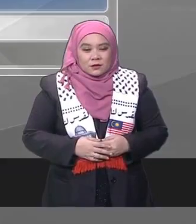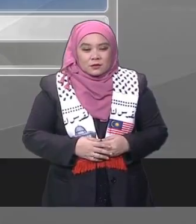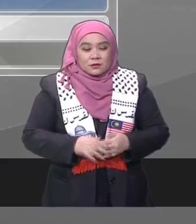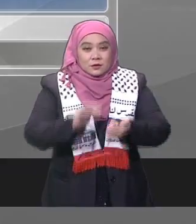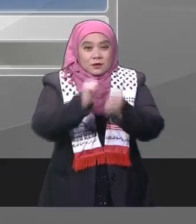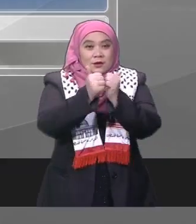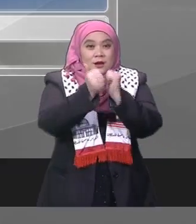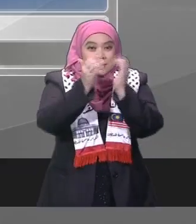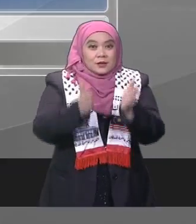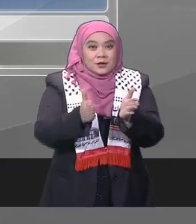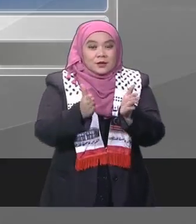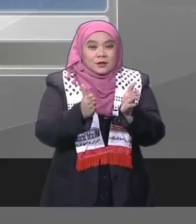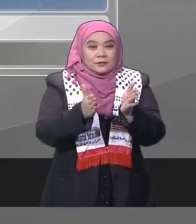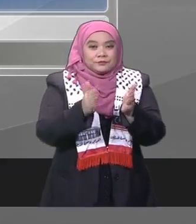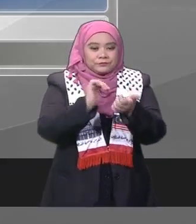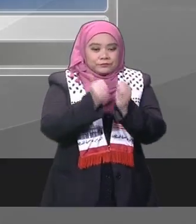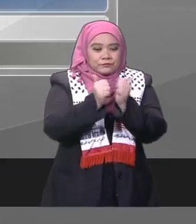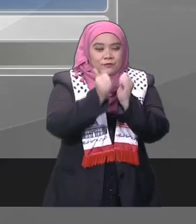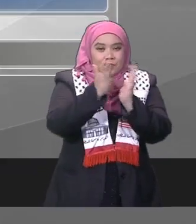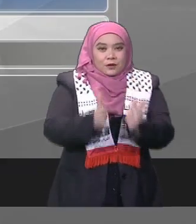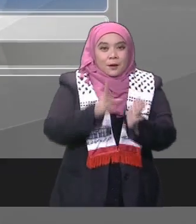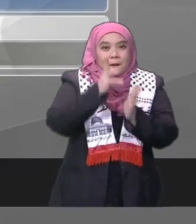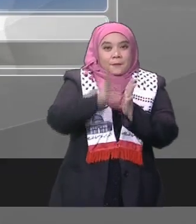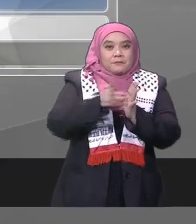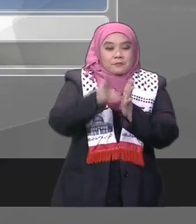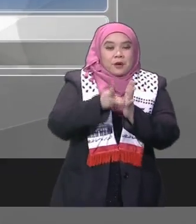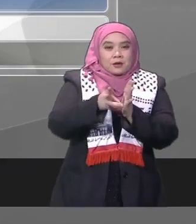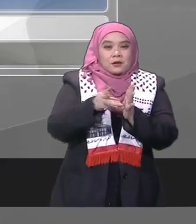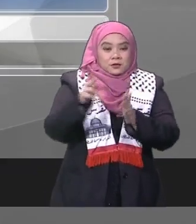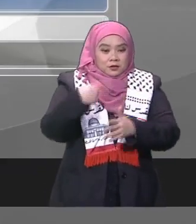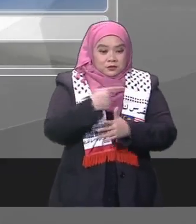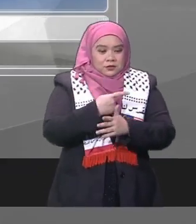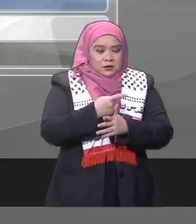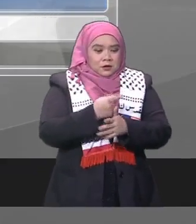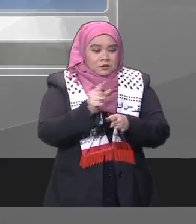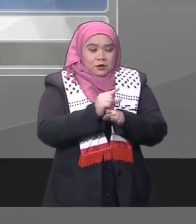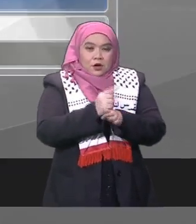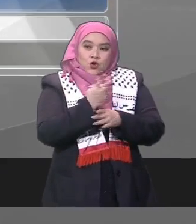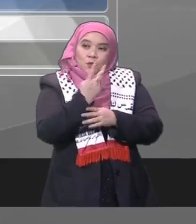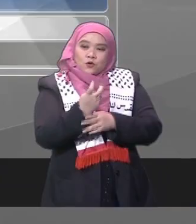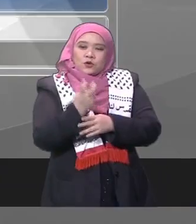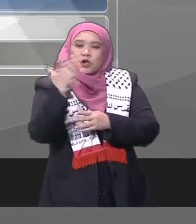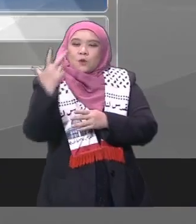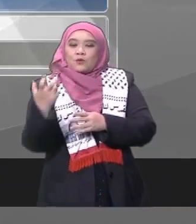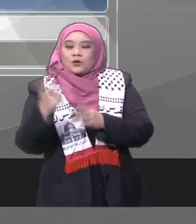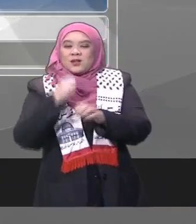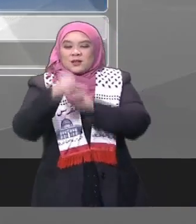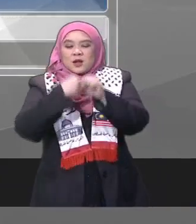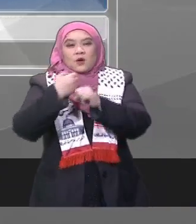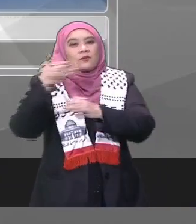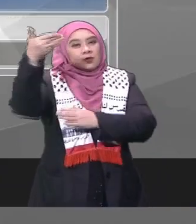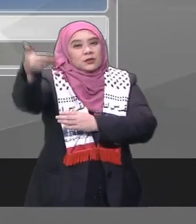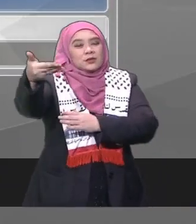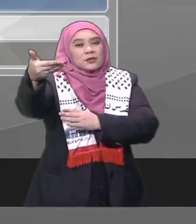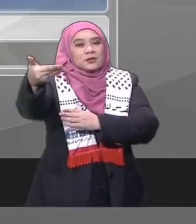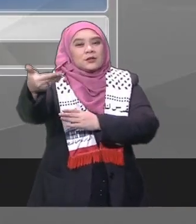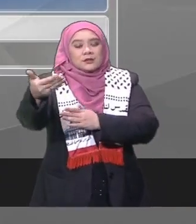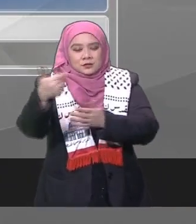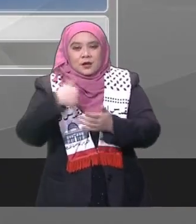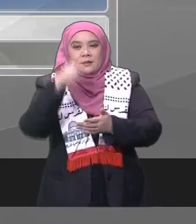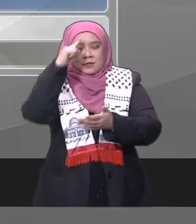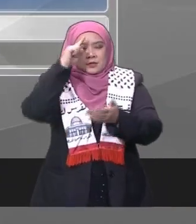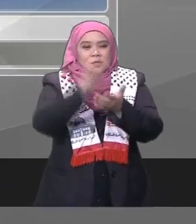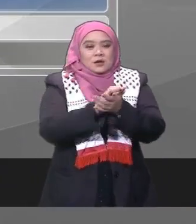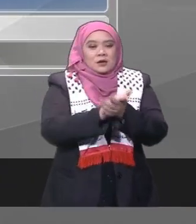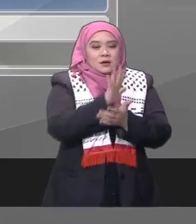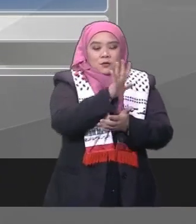atlet bank kita, atlet para bank kita yang mana untuk kita gunakan dalam masa 20-30 tahun lagi. Dan saya percaya dalam 5.2